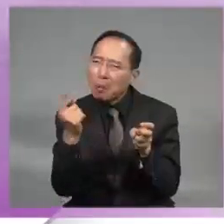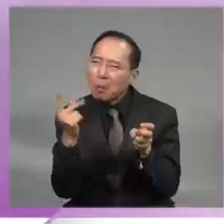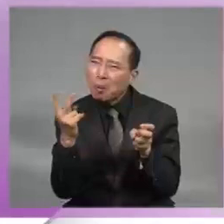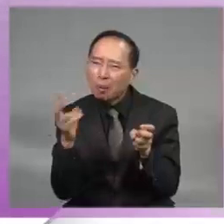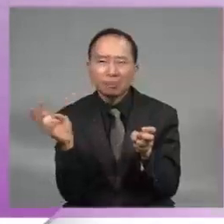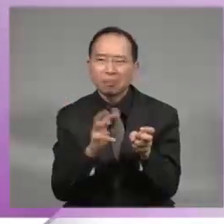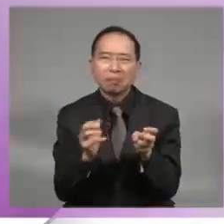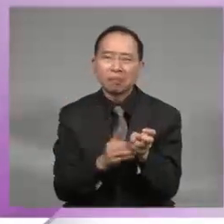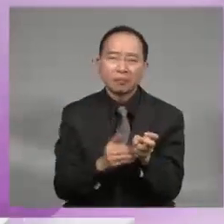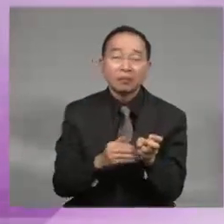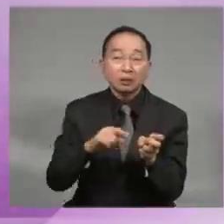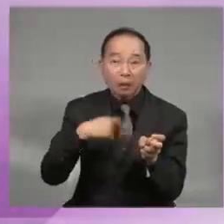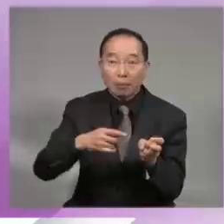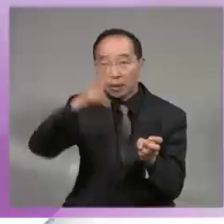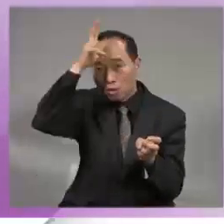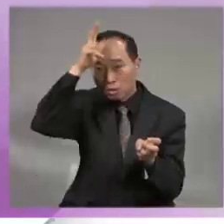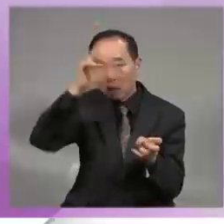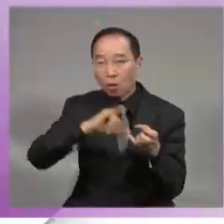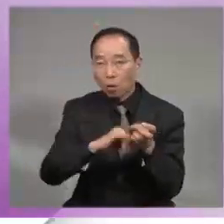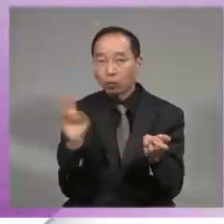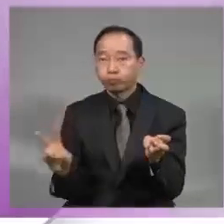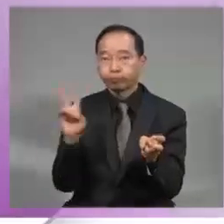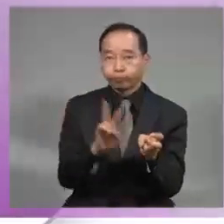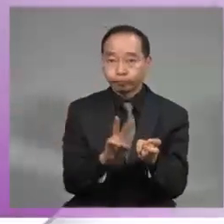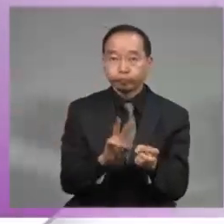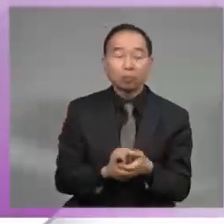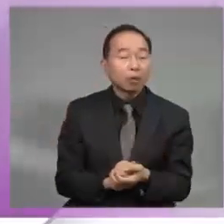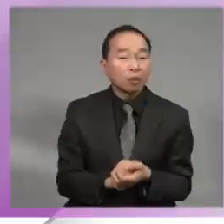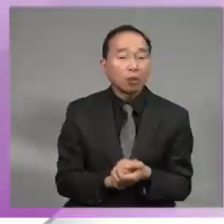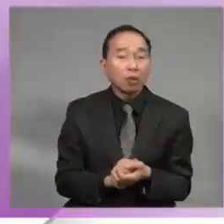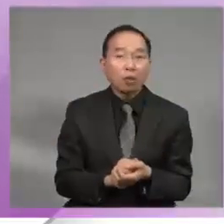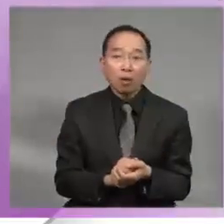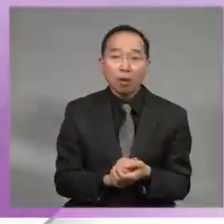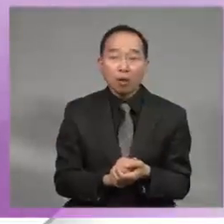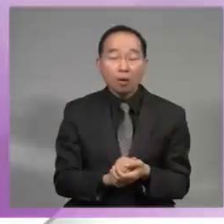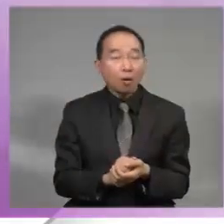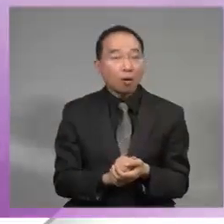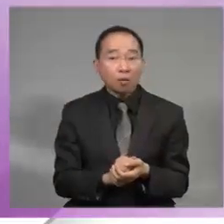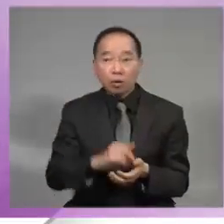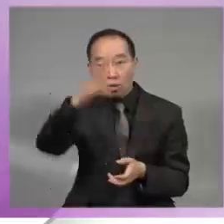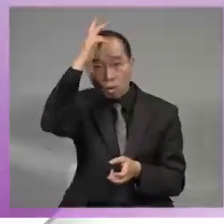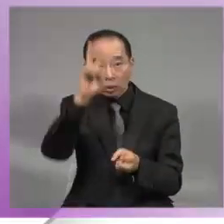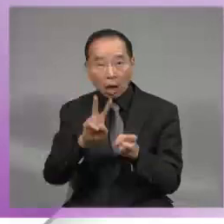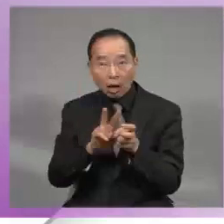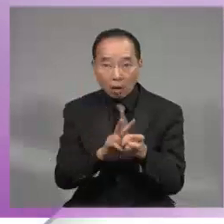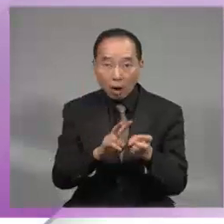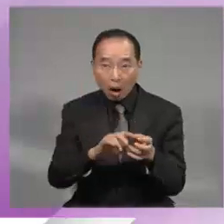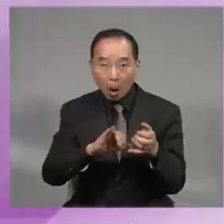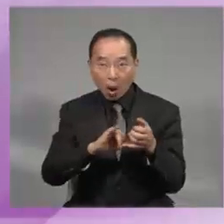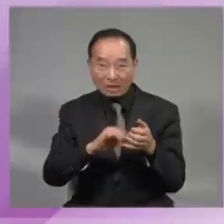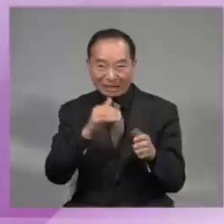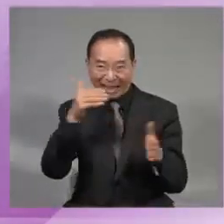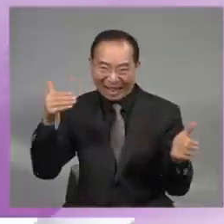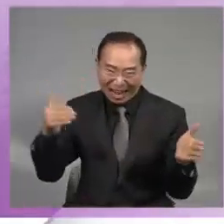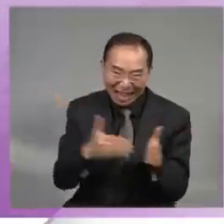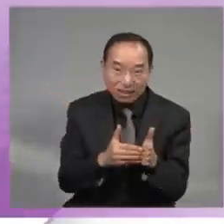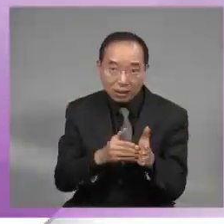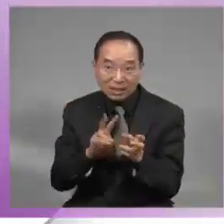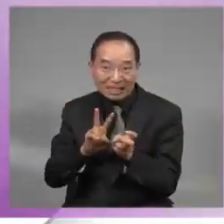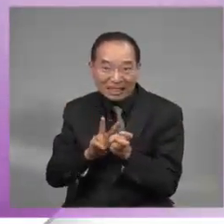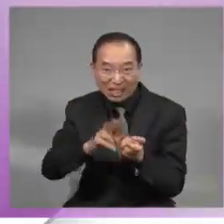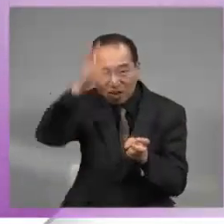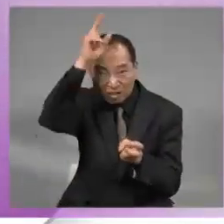함께 동행을 한단 말이죠. 네. 어디까지 동행이 됩니까? 이제 완벽하게 다 선관위로 네. 이송이 되면 네. 끝까지 그때까지 동행하십니다.